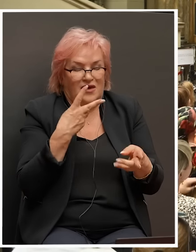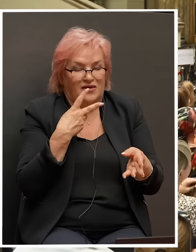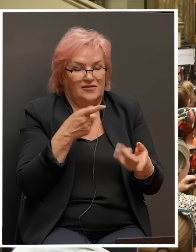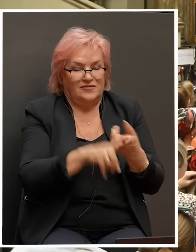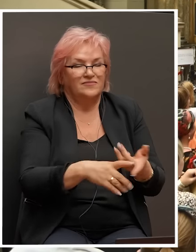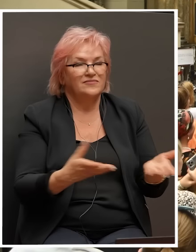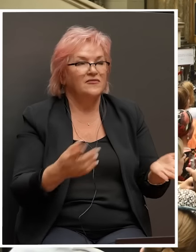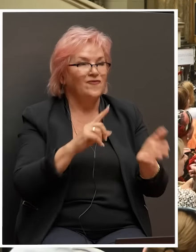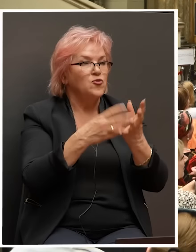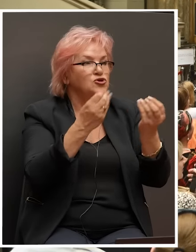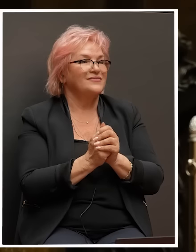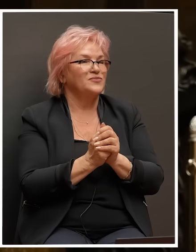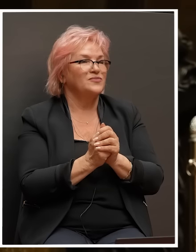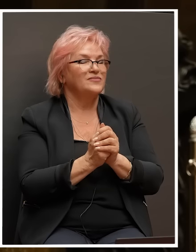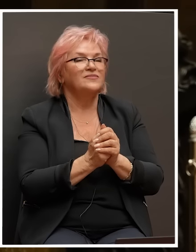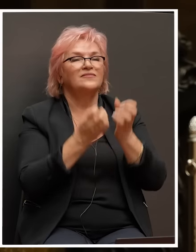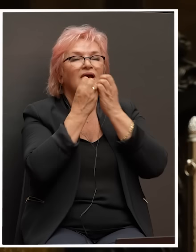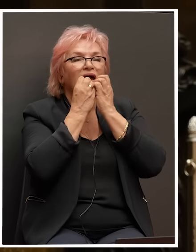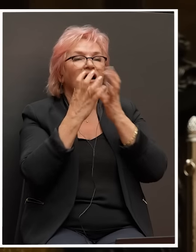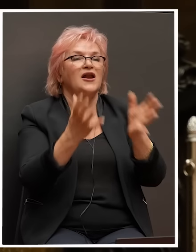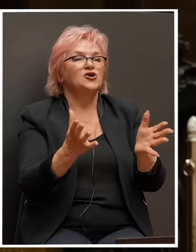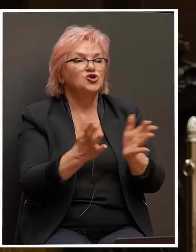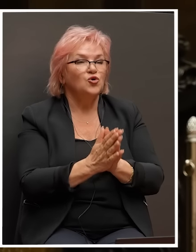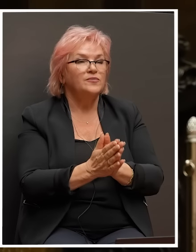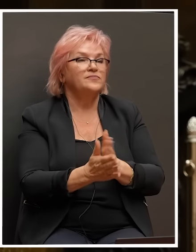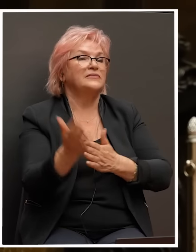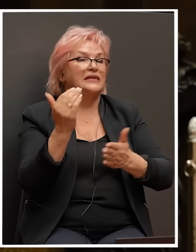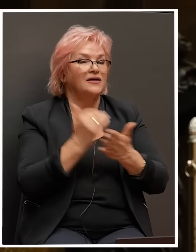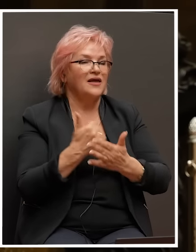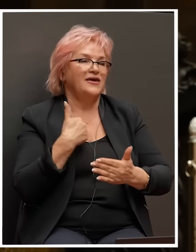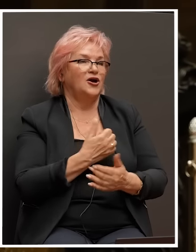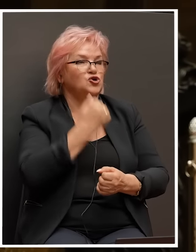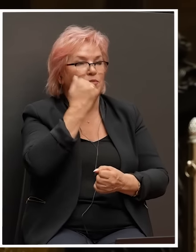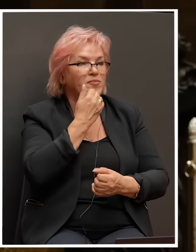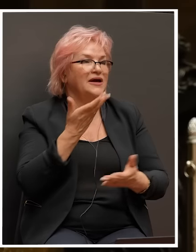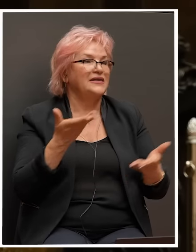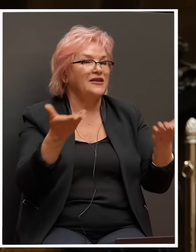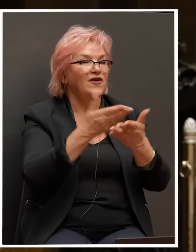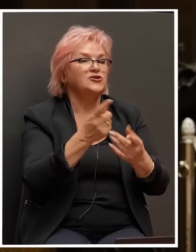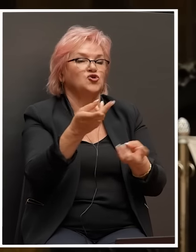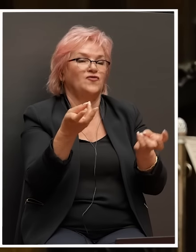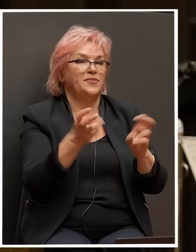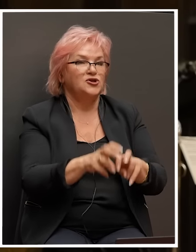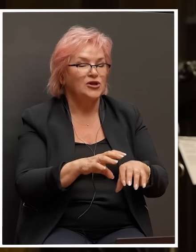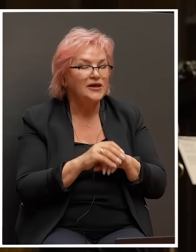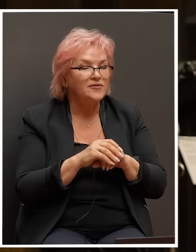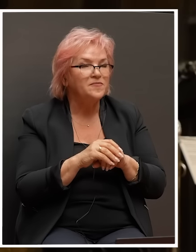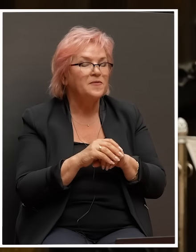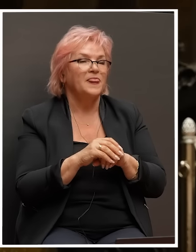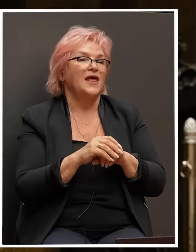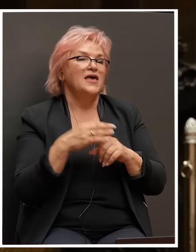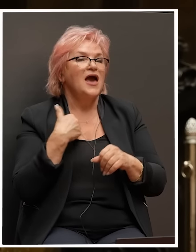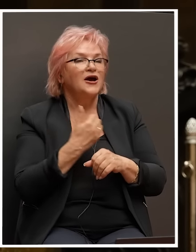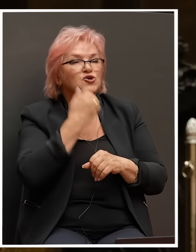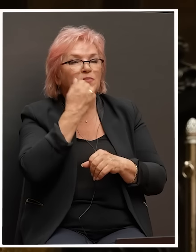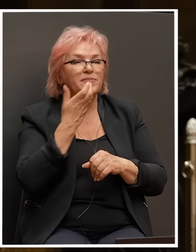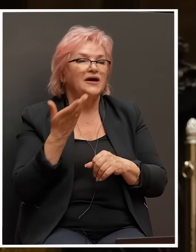Еще есть вопросы? Хорошо. Тогда я хочу поблагодарить вас за то, что вы пришли. Я